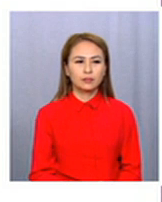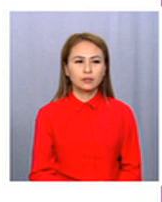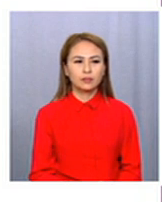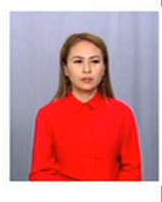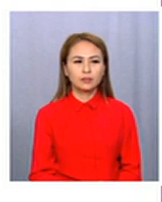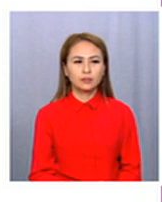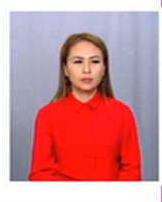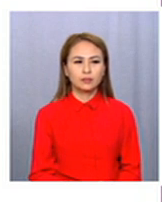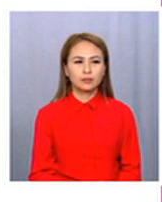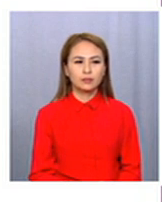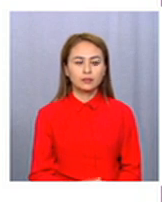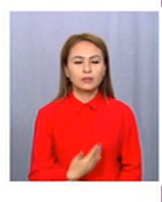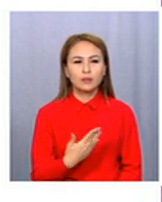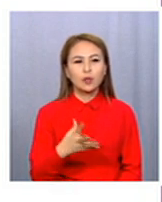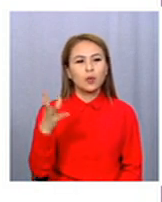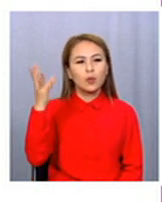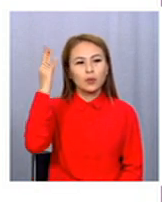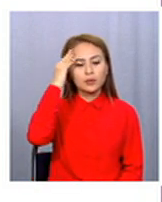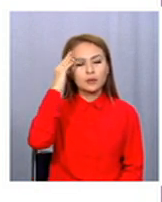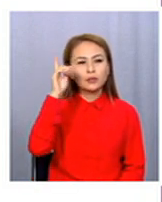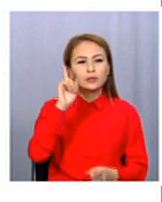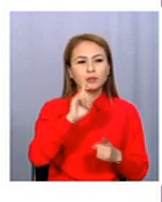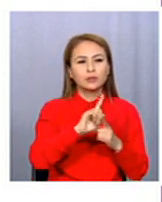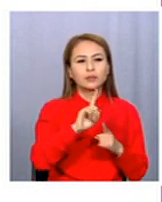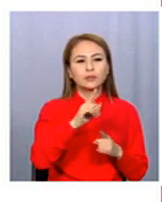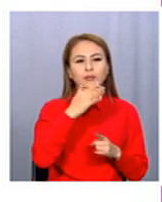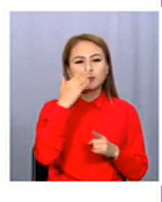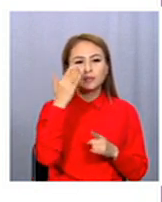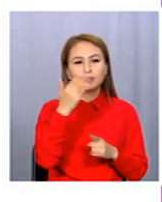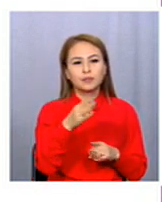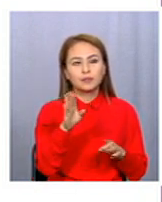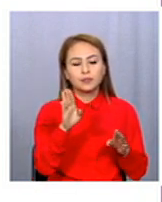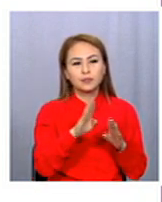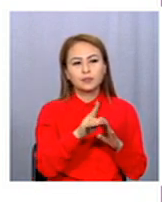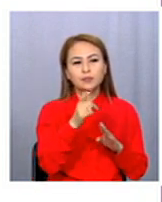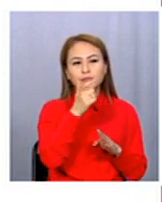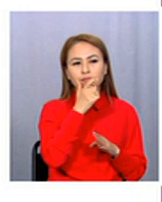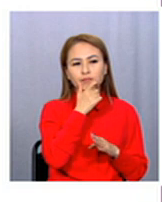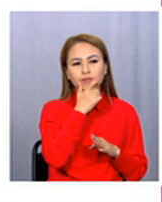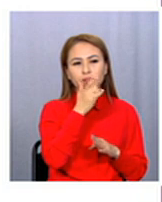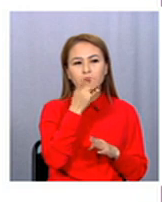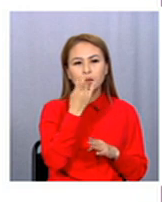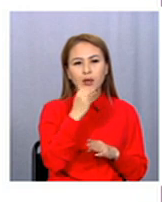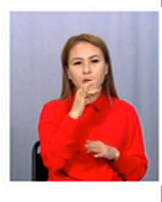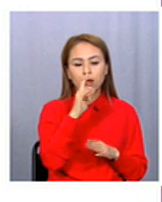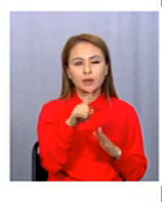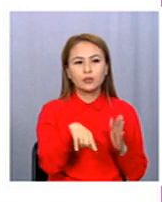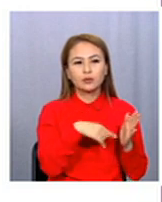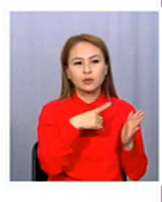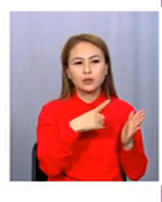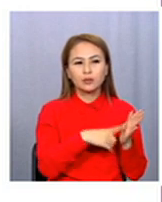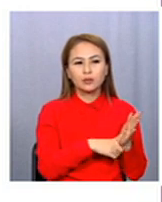Бұл ойына келгенді төтесінен қойып қалып, қарап отыратын Райханның сұрағы.